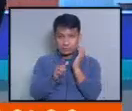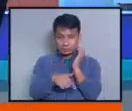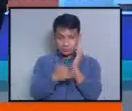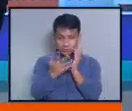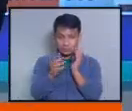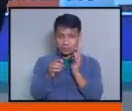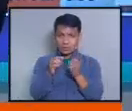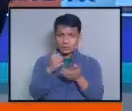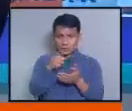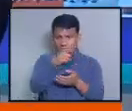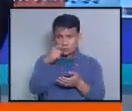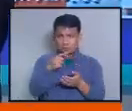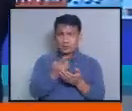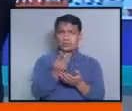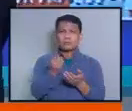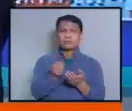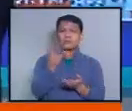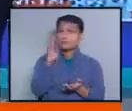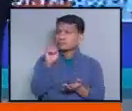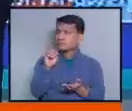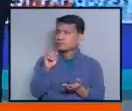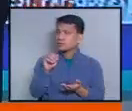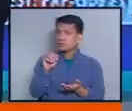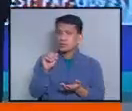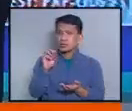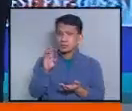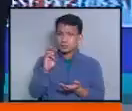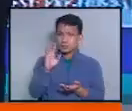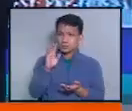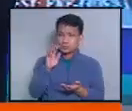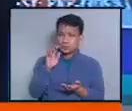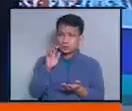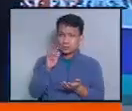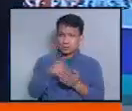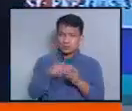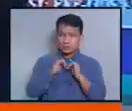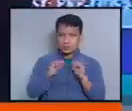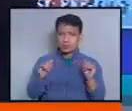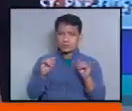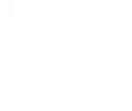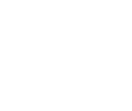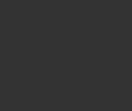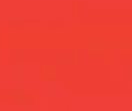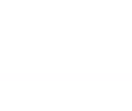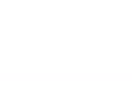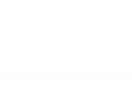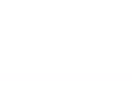nagkakahalaga ng 4,000. Aminado naman ang mga suspect na gumagamit sila.